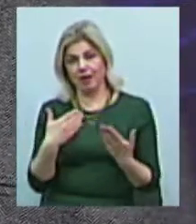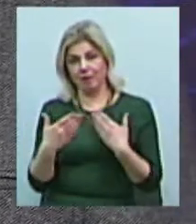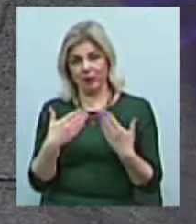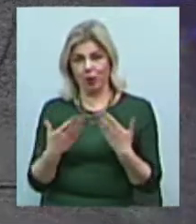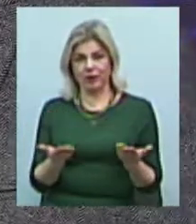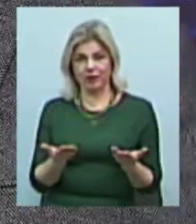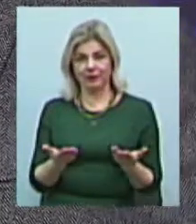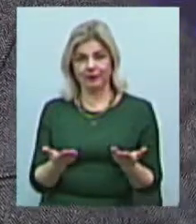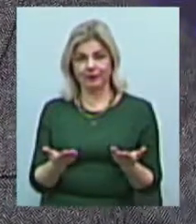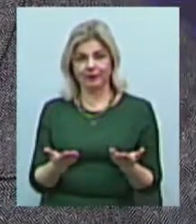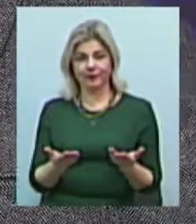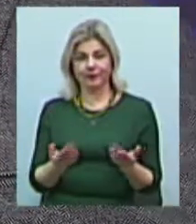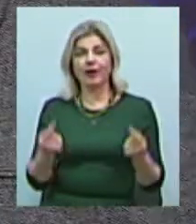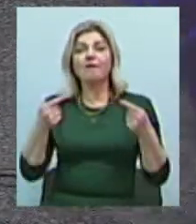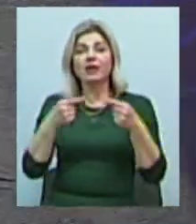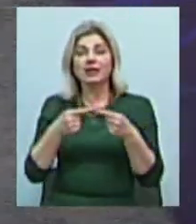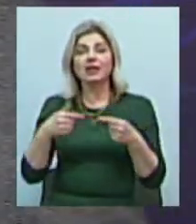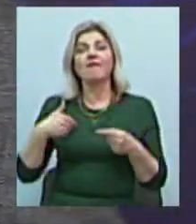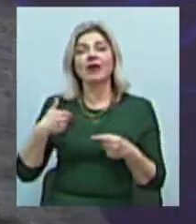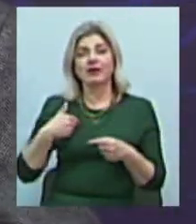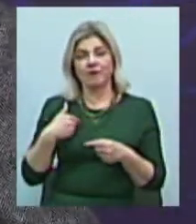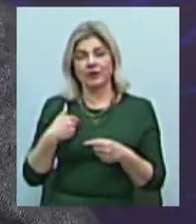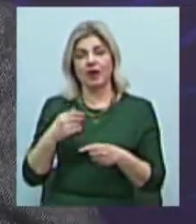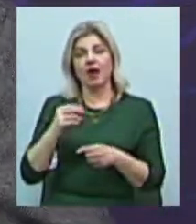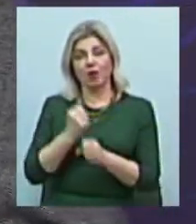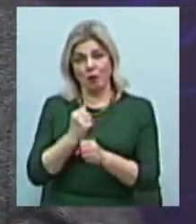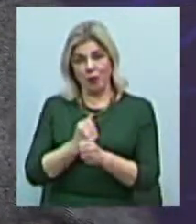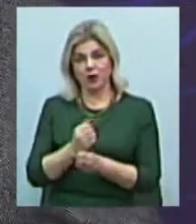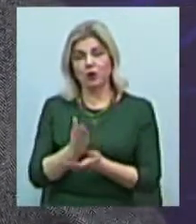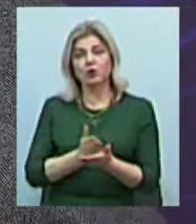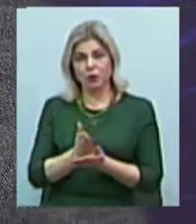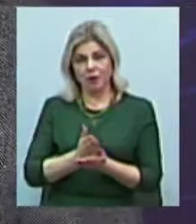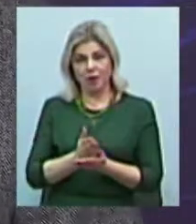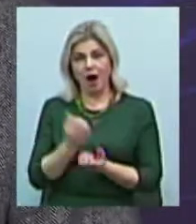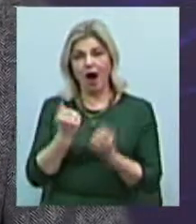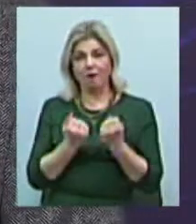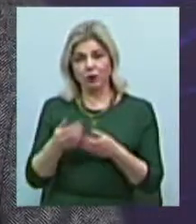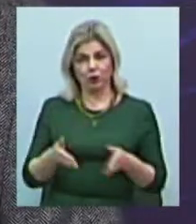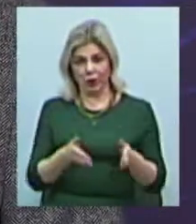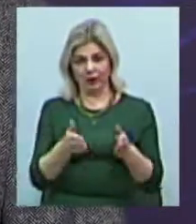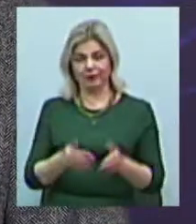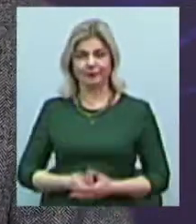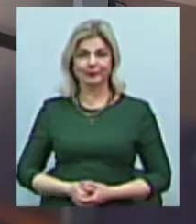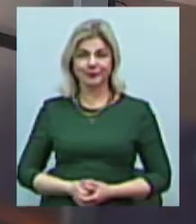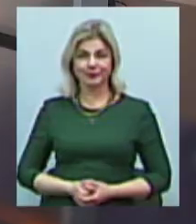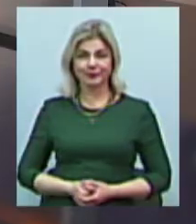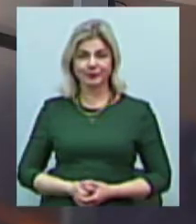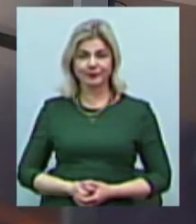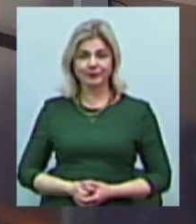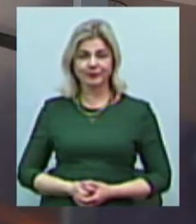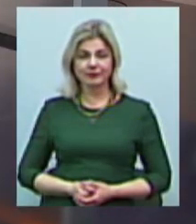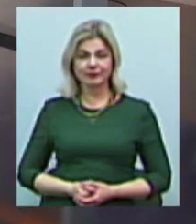до визначення ефективності роботи служби автомобільних доріг. Дякую. Запитання? Так,